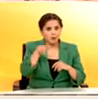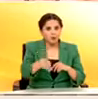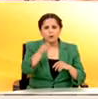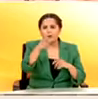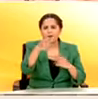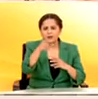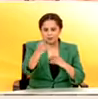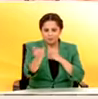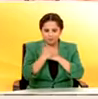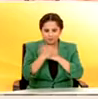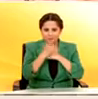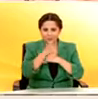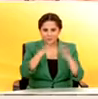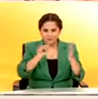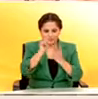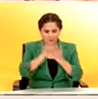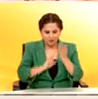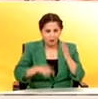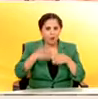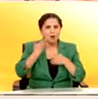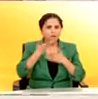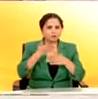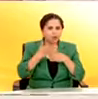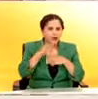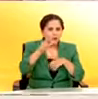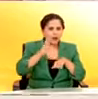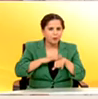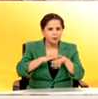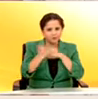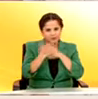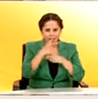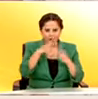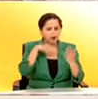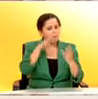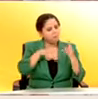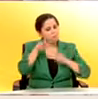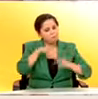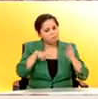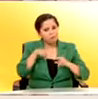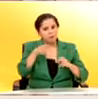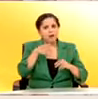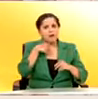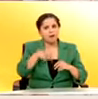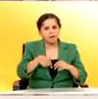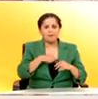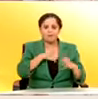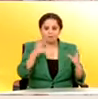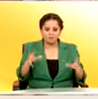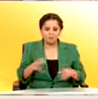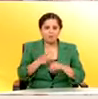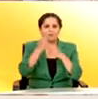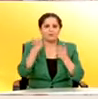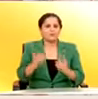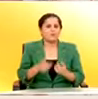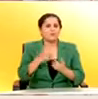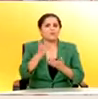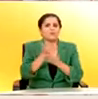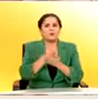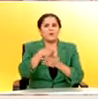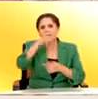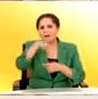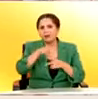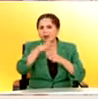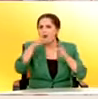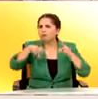हैं, जो अनुभव साझा करते हैं, उससे हमें इस कार्यक्रम में भारत की विविधता